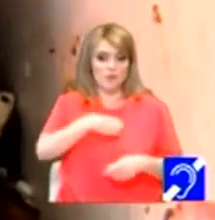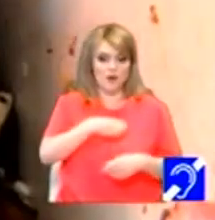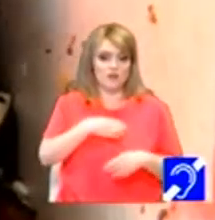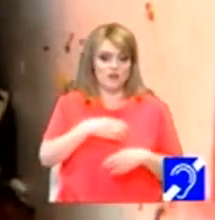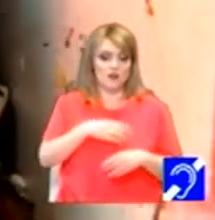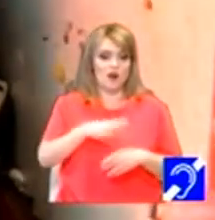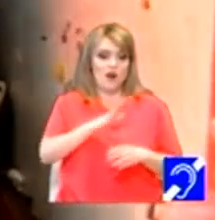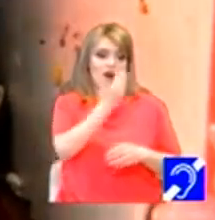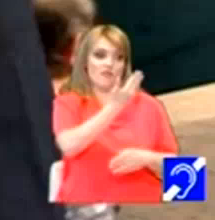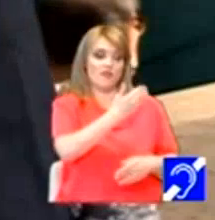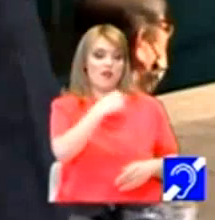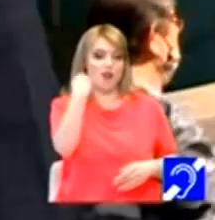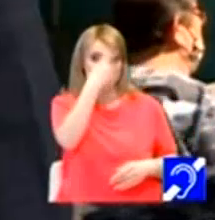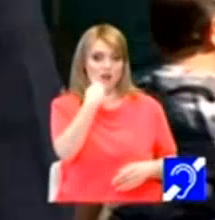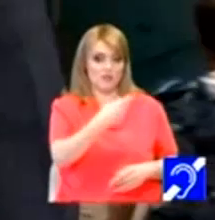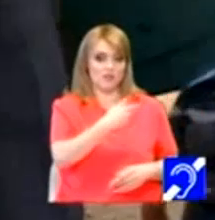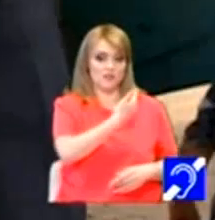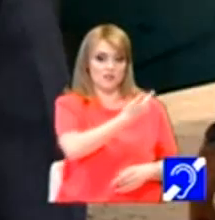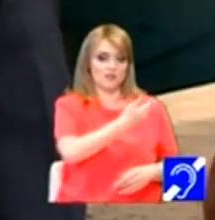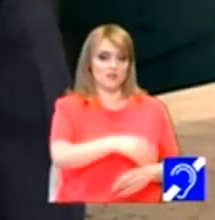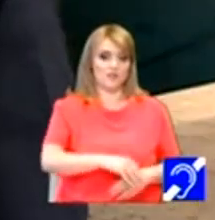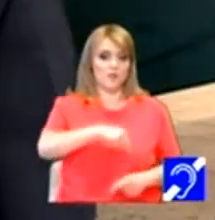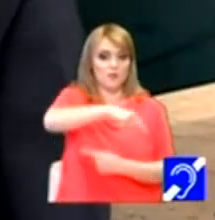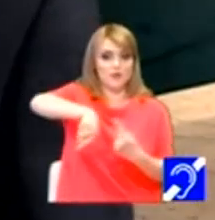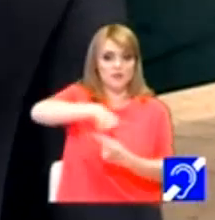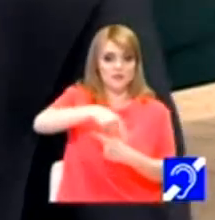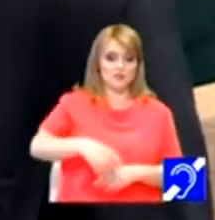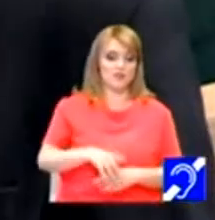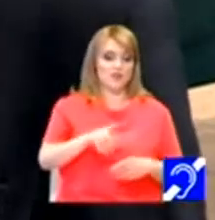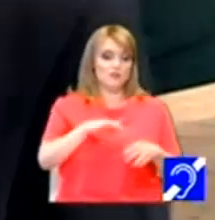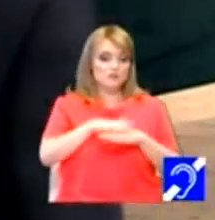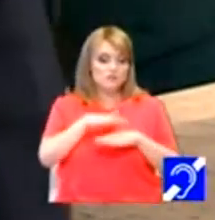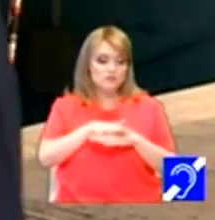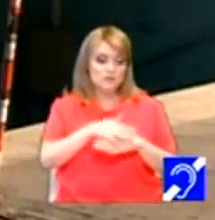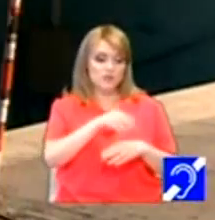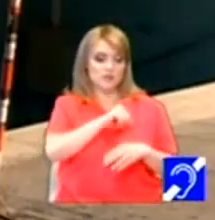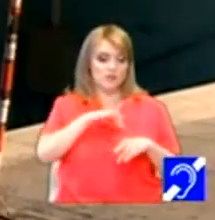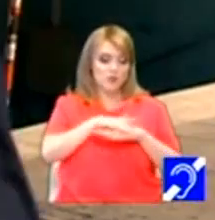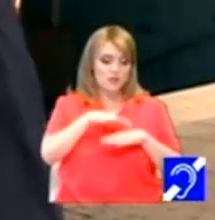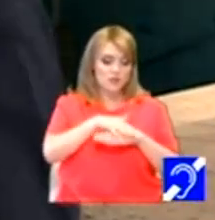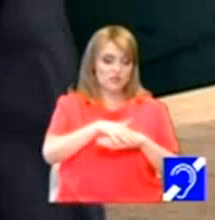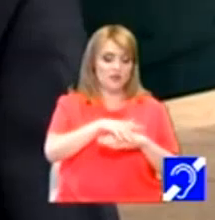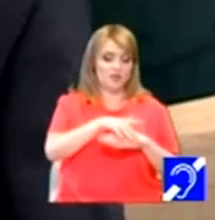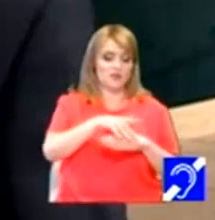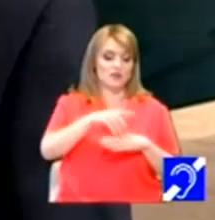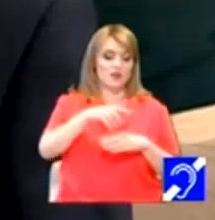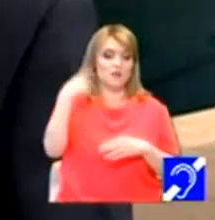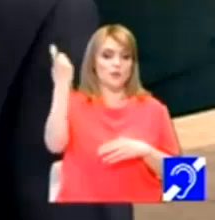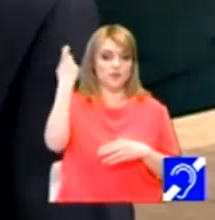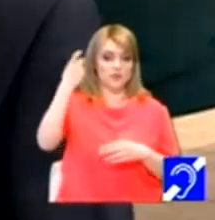economici privați. Ce privește evaluarea prejudiciului, agenții economici vor evalua conform documentelor de proveniență, adică conform facturilor